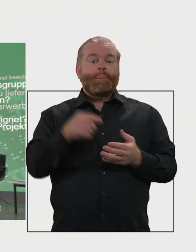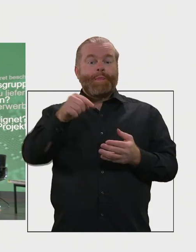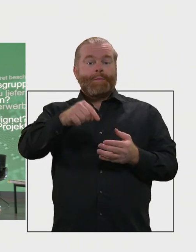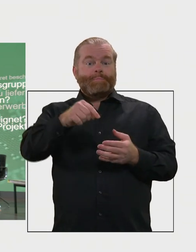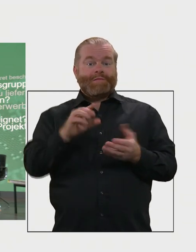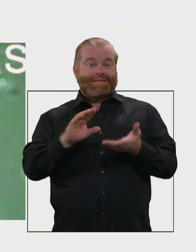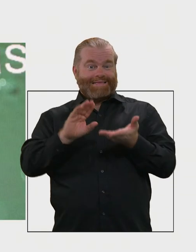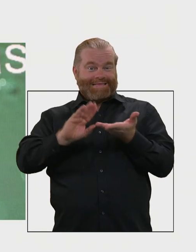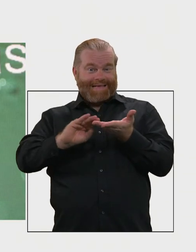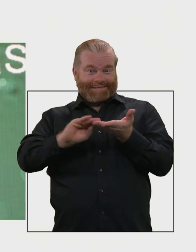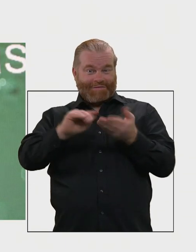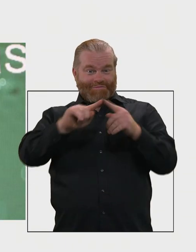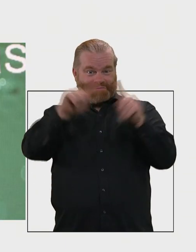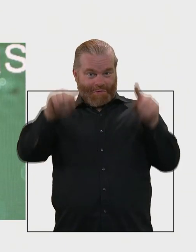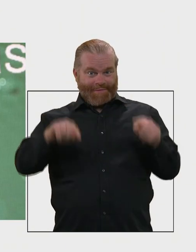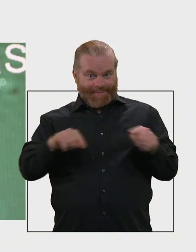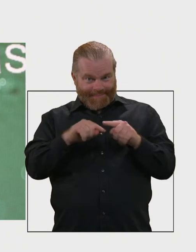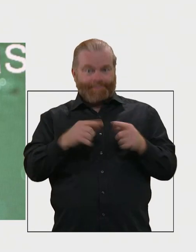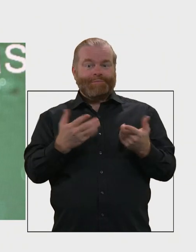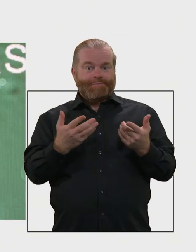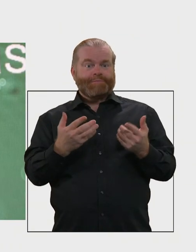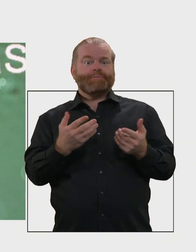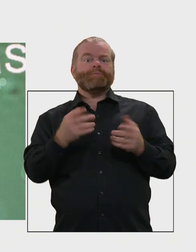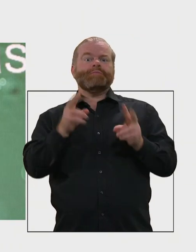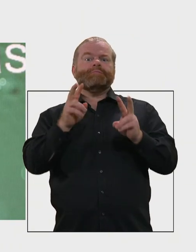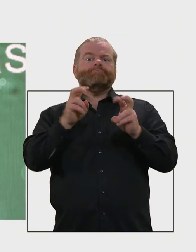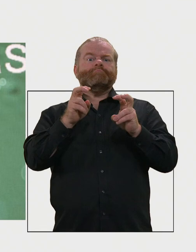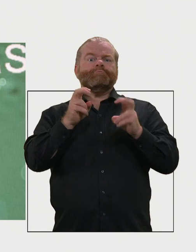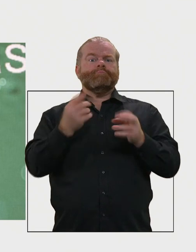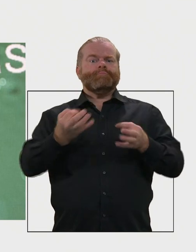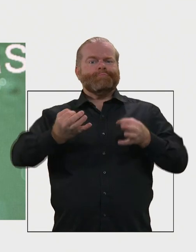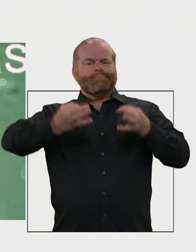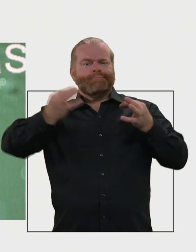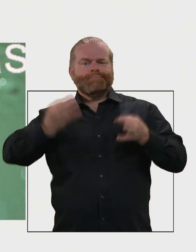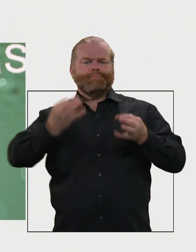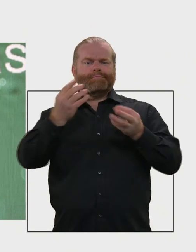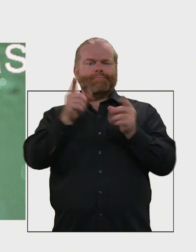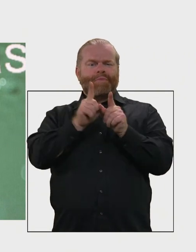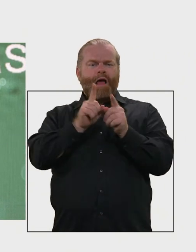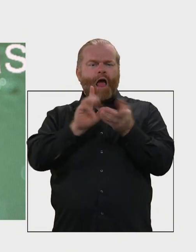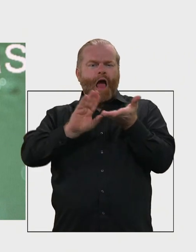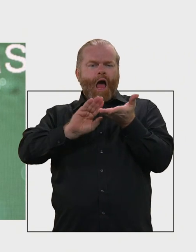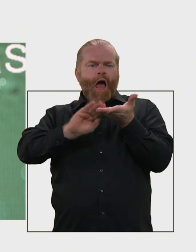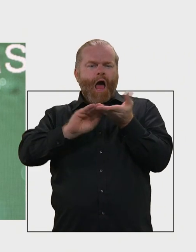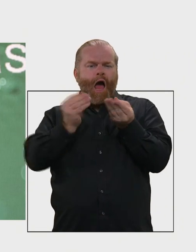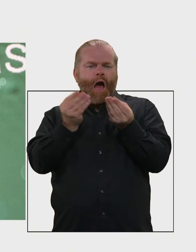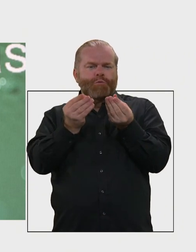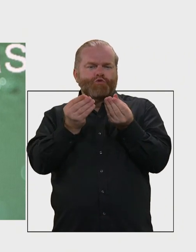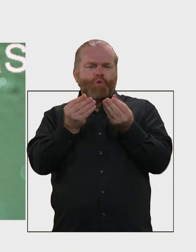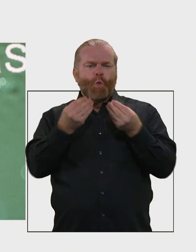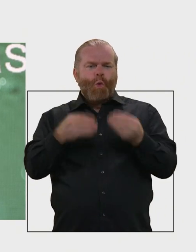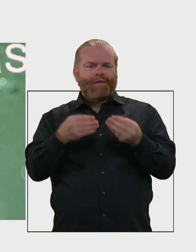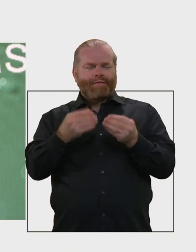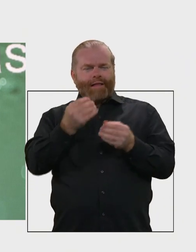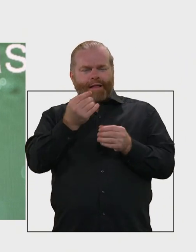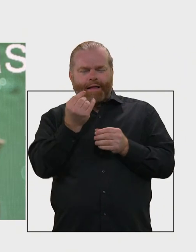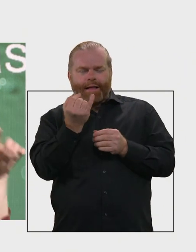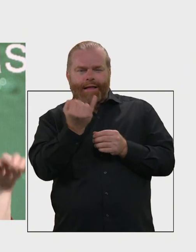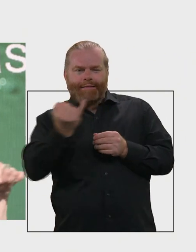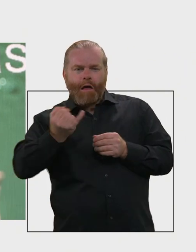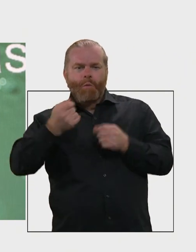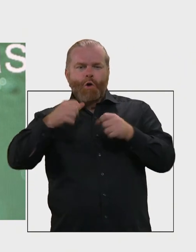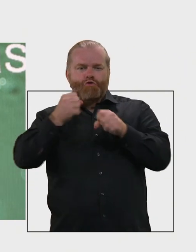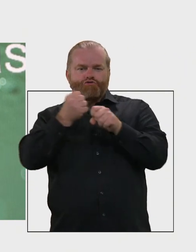wirkliche haptische Qualität von einzelnen Bausteinen zum Beispiel oder so darstellen. Es ist zum Beispiel eine interessante Frage. Wir